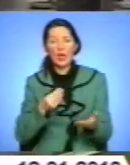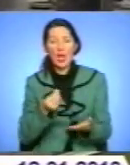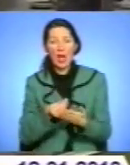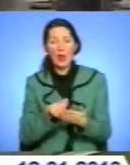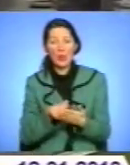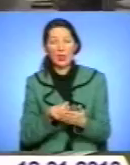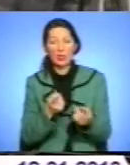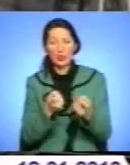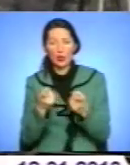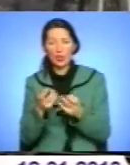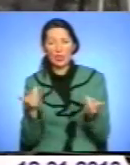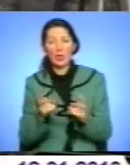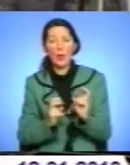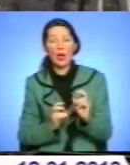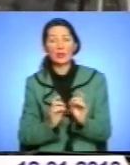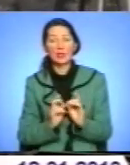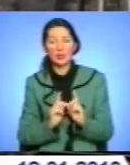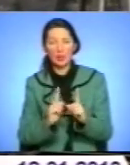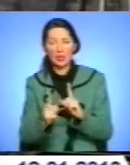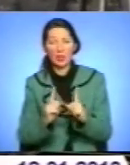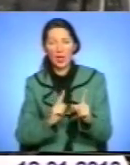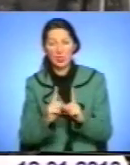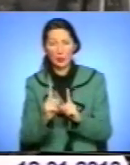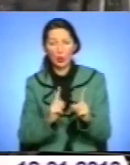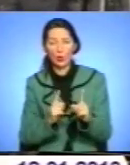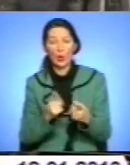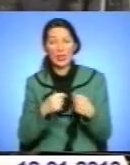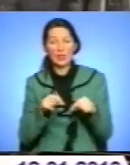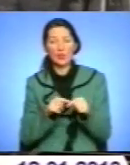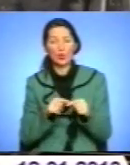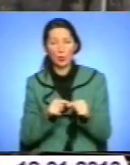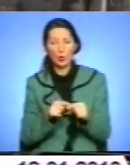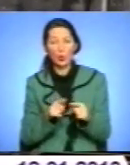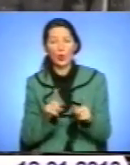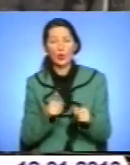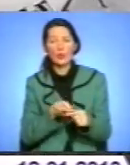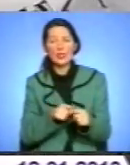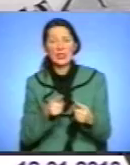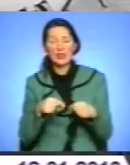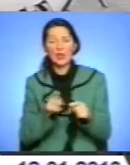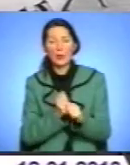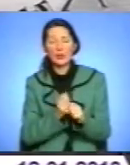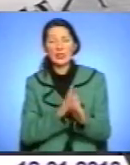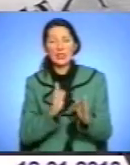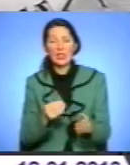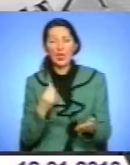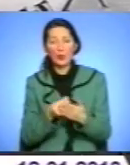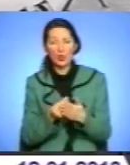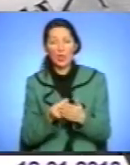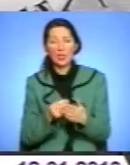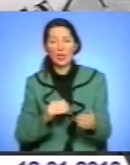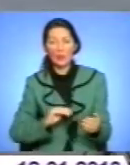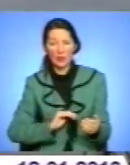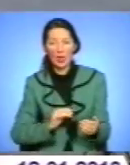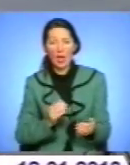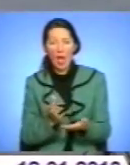і в транспортну інфраструктуру. Йдеться про створення стимулів для того, щоб у цій сфері працювали не лише бюджетні ресурси, а й приватні. З